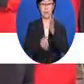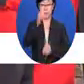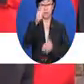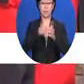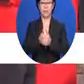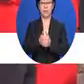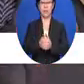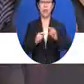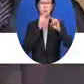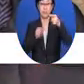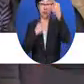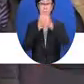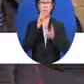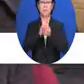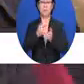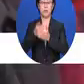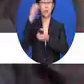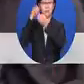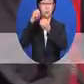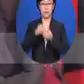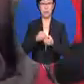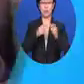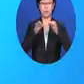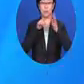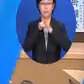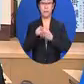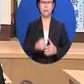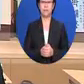부본영천한 시장이 설을 맞아 전통시장을 방문했습니다.